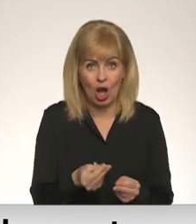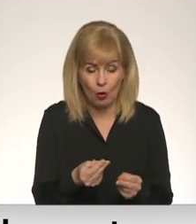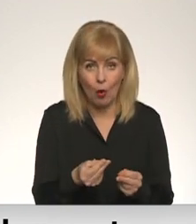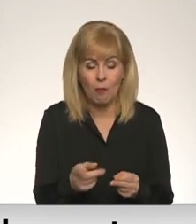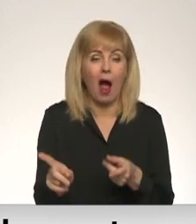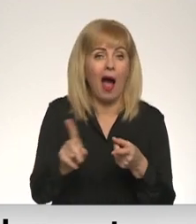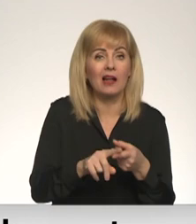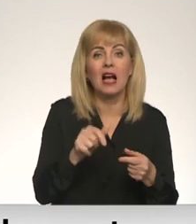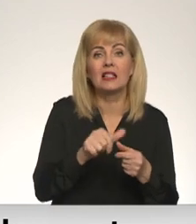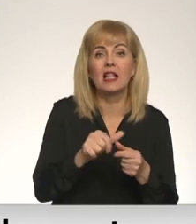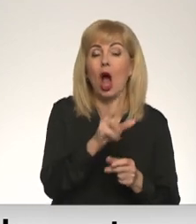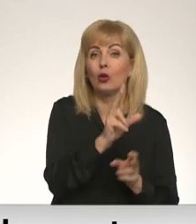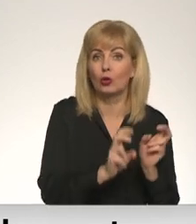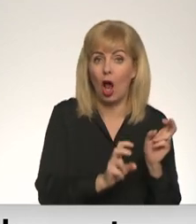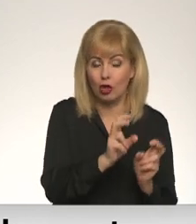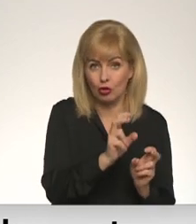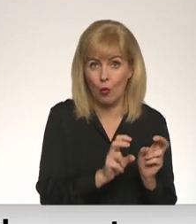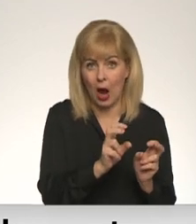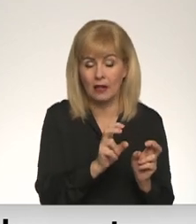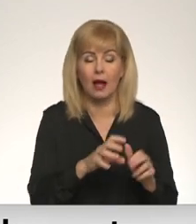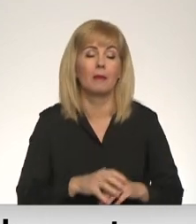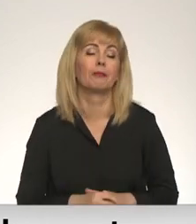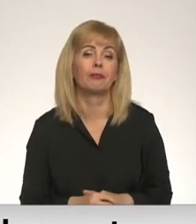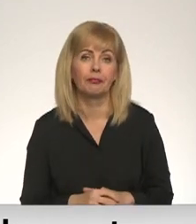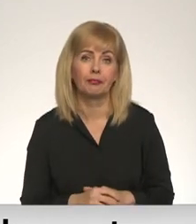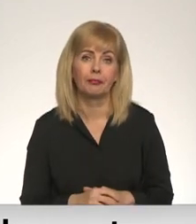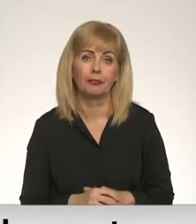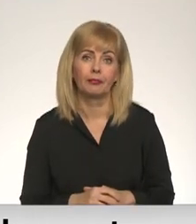zāļu ražotāju. Un par to plašāk Zanda Ozola balode.